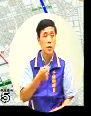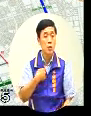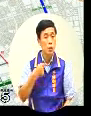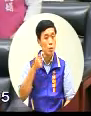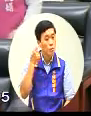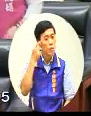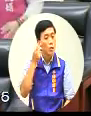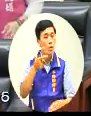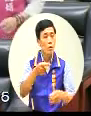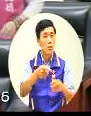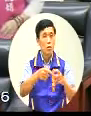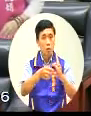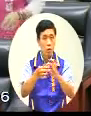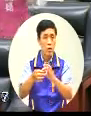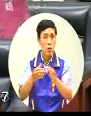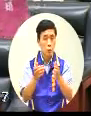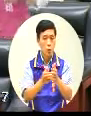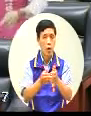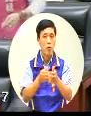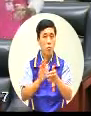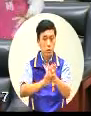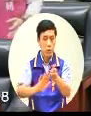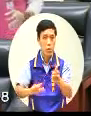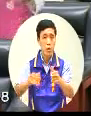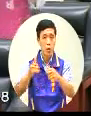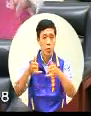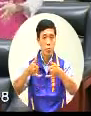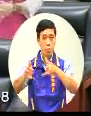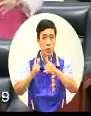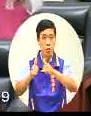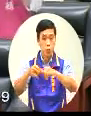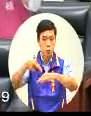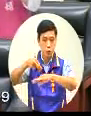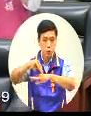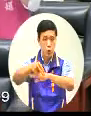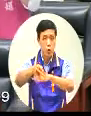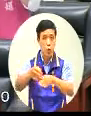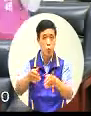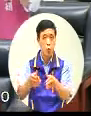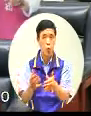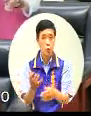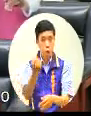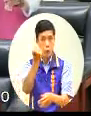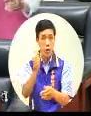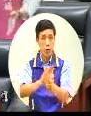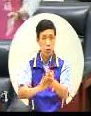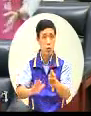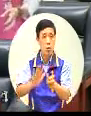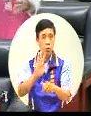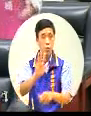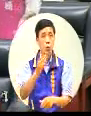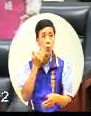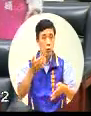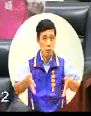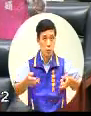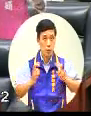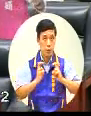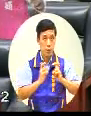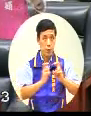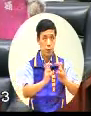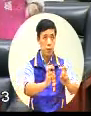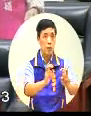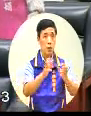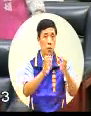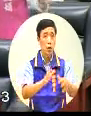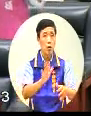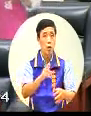这个之后，你压缩到了用路人的权利。刚刚你讲的哦，你希望说，如果我们用了轻轨之后，希望把那些利